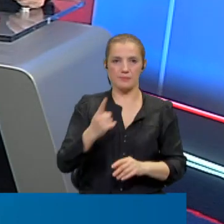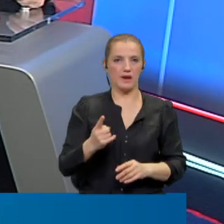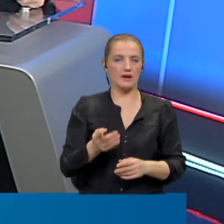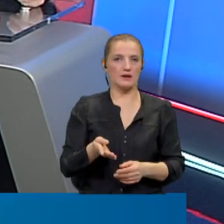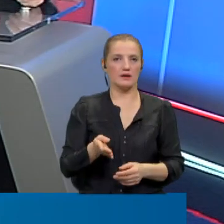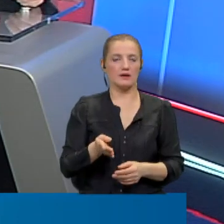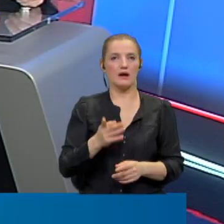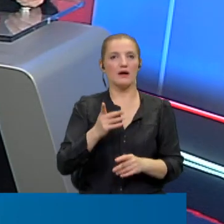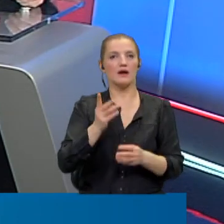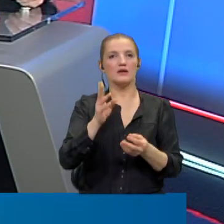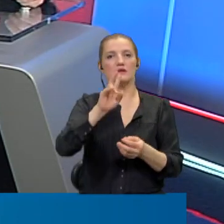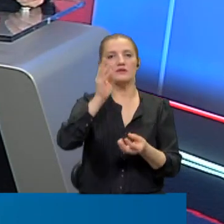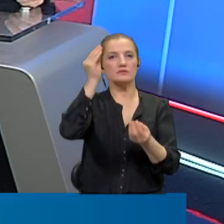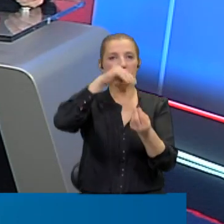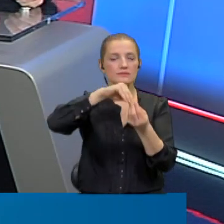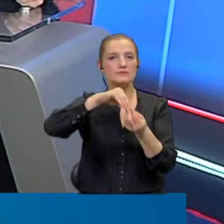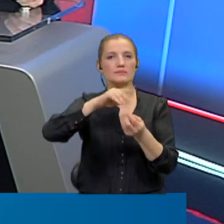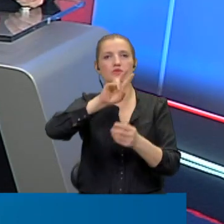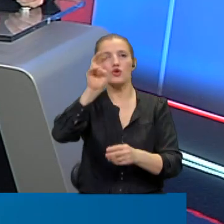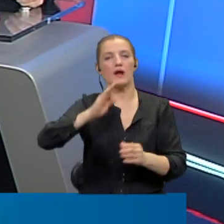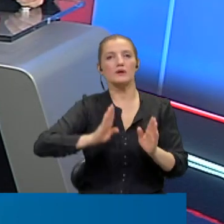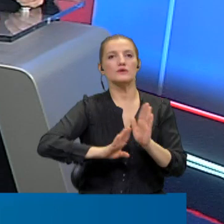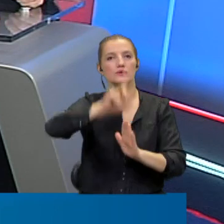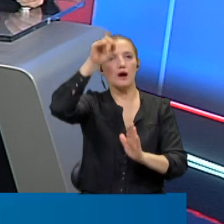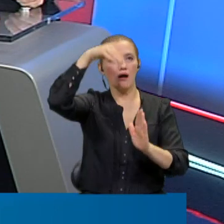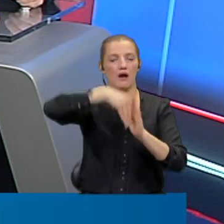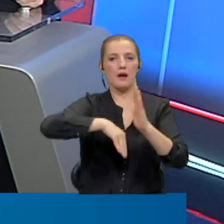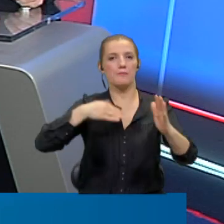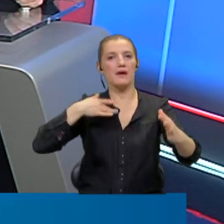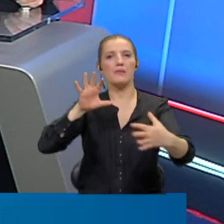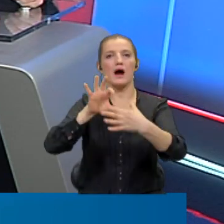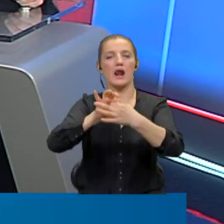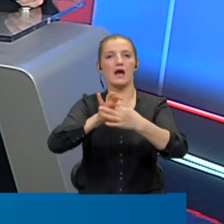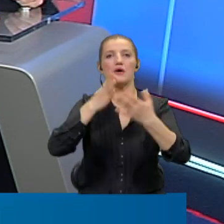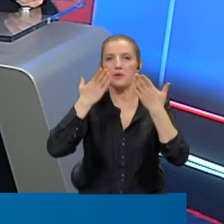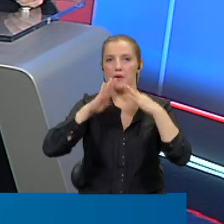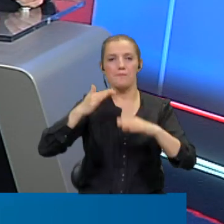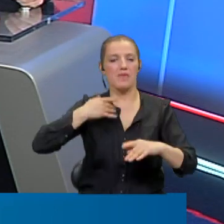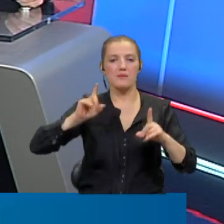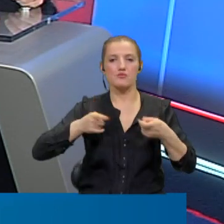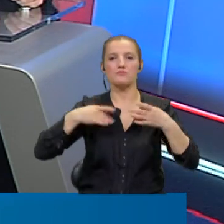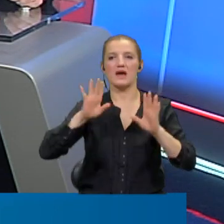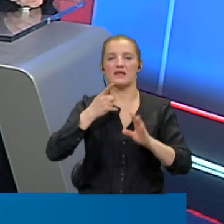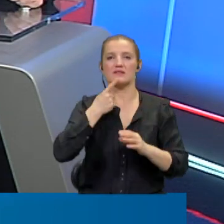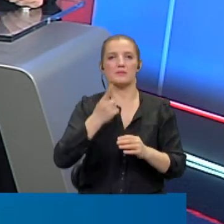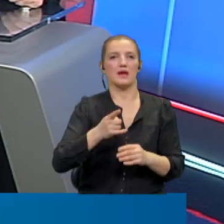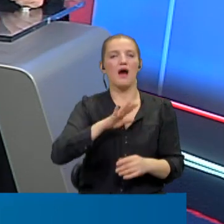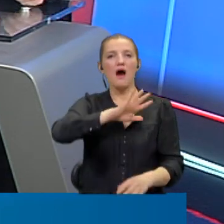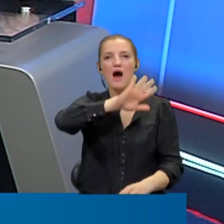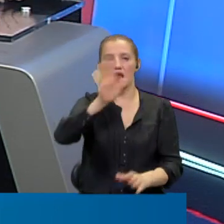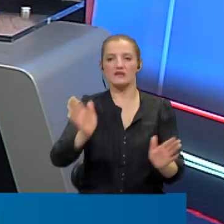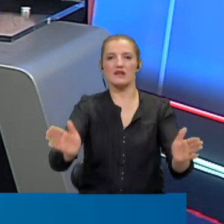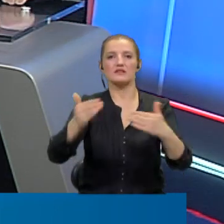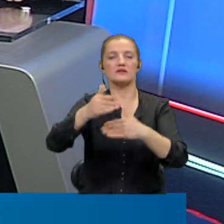Yani artıranlar yükseltenler benimle alakası yok yarın öbür gün beni bulmayın Valla öyle bir bulacak gel ki